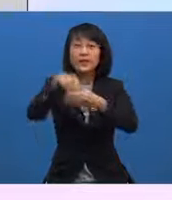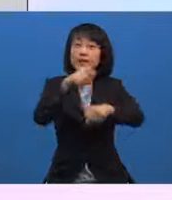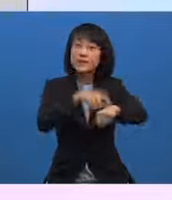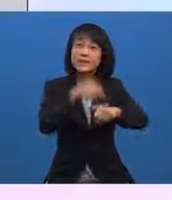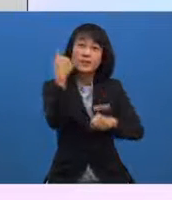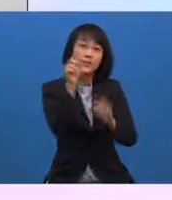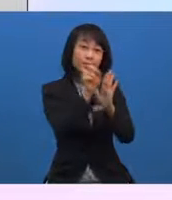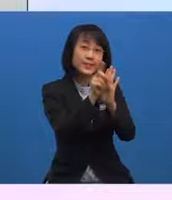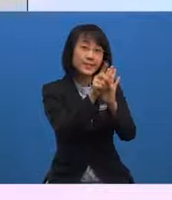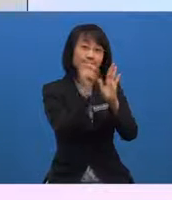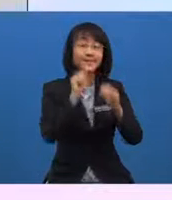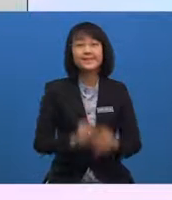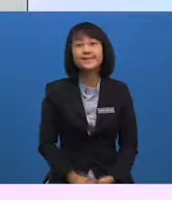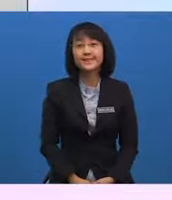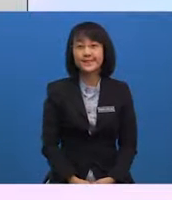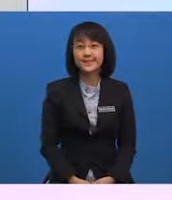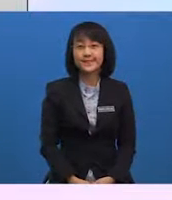saat.